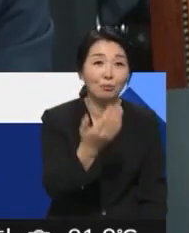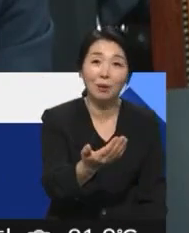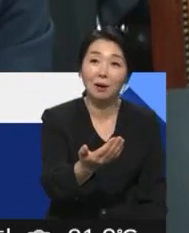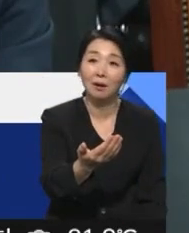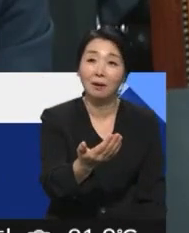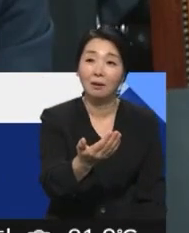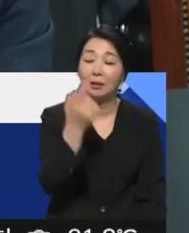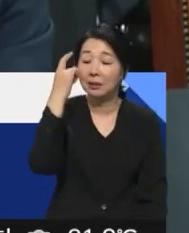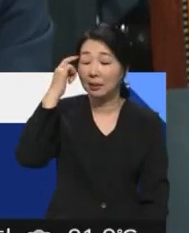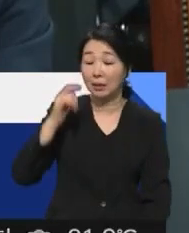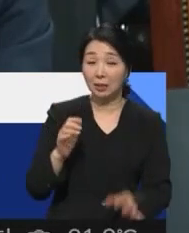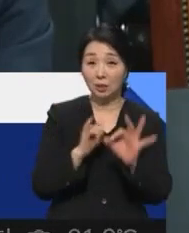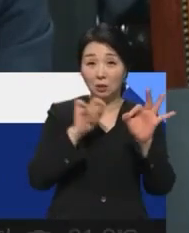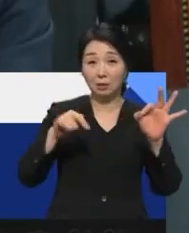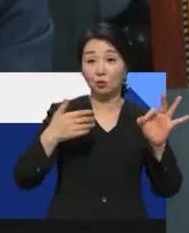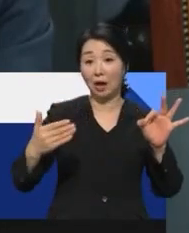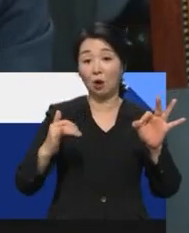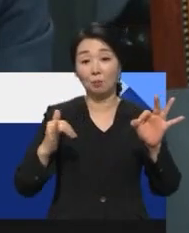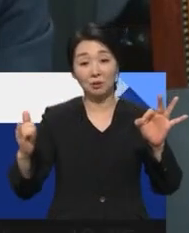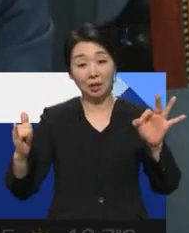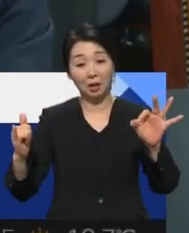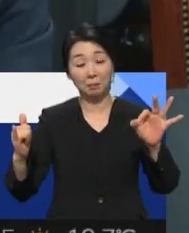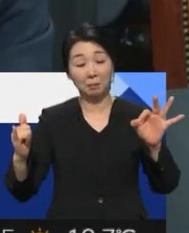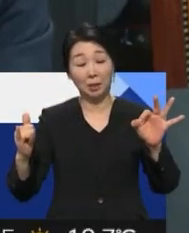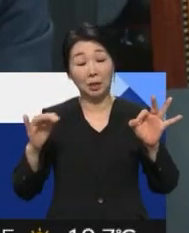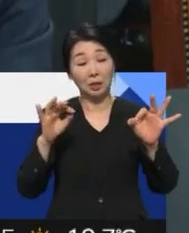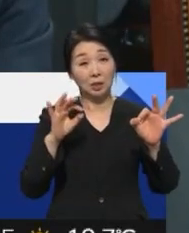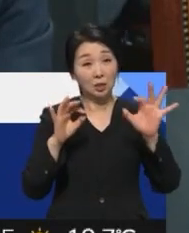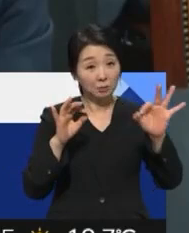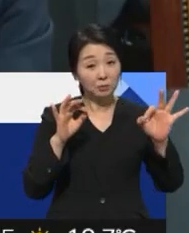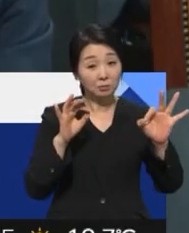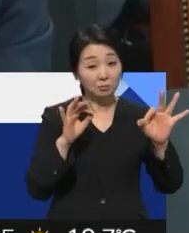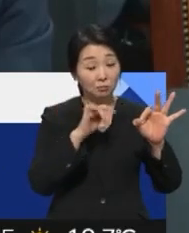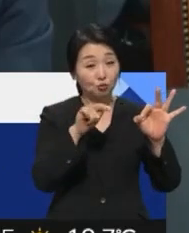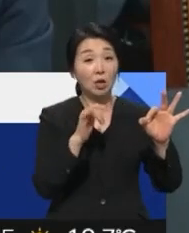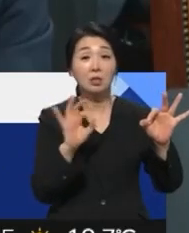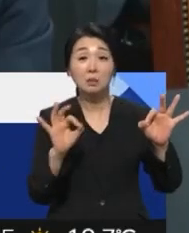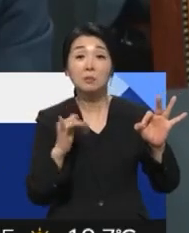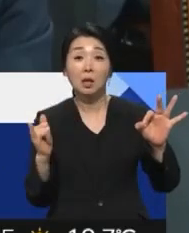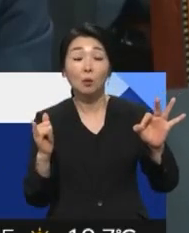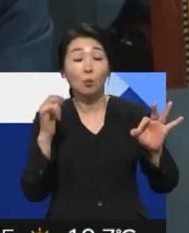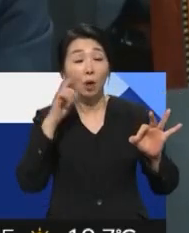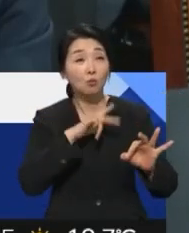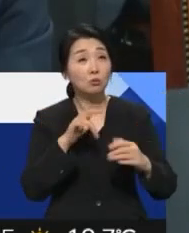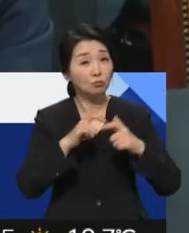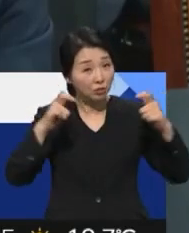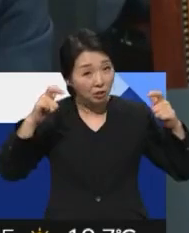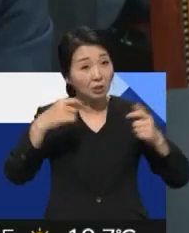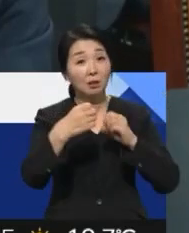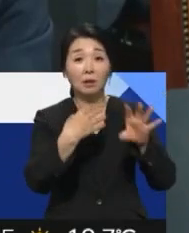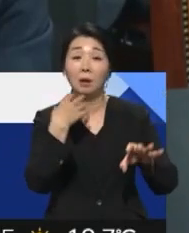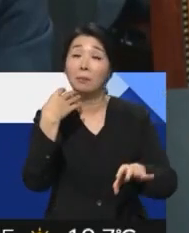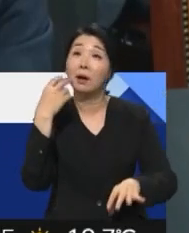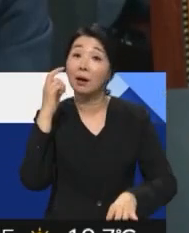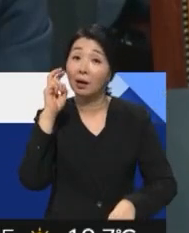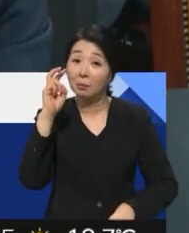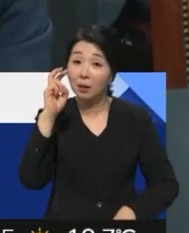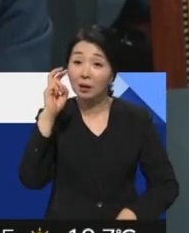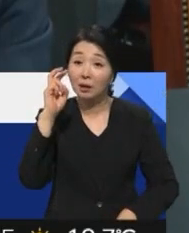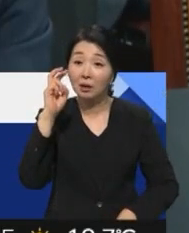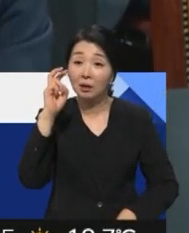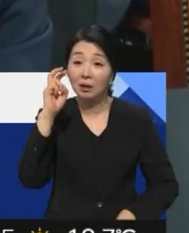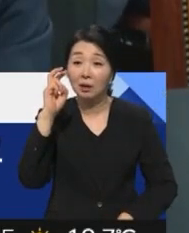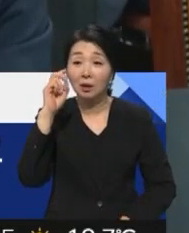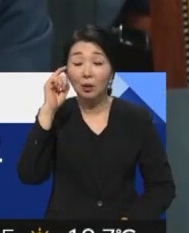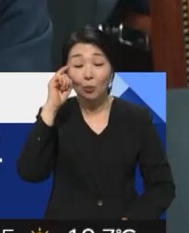제가 생각하기에는 10명 중에 9명 내지는 10명 정도는 의원 정수를 늘리는 게 맞다고 답변을 할 겁니다.